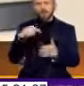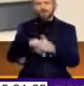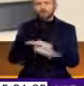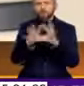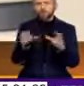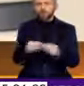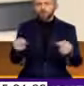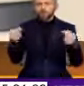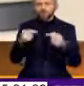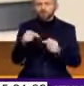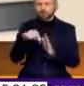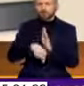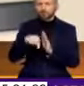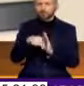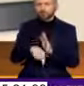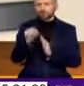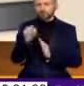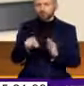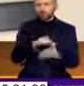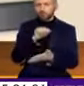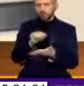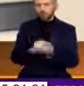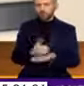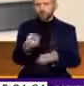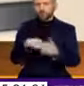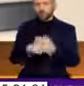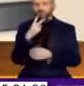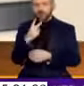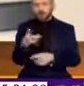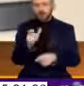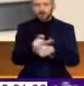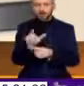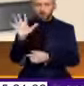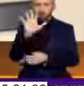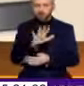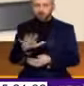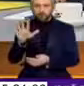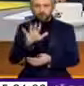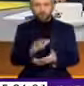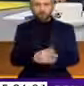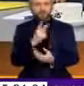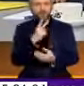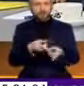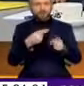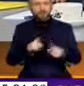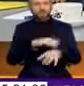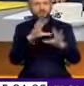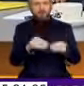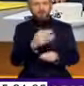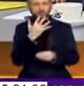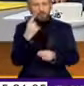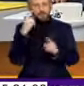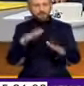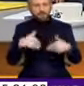взагалі конкретно суть цього документу? Тому що виглядає досить розпливчато. Прошу. Дивіться, ну, насправді це загальнонаціональна